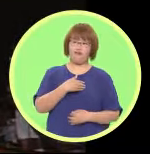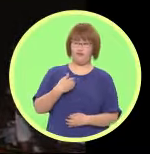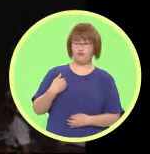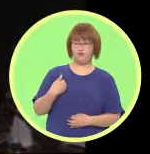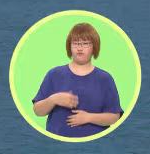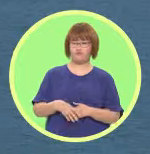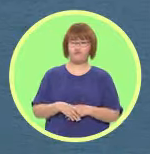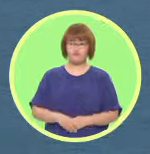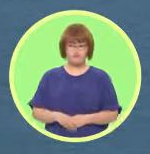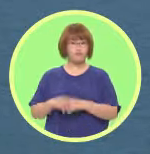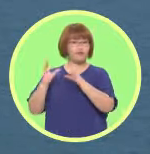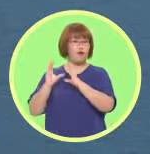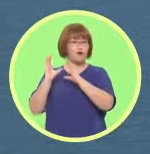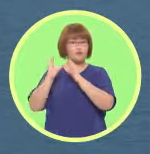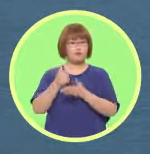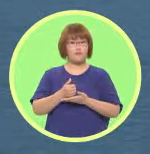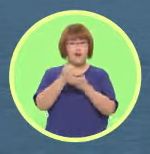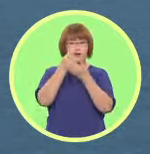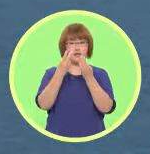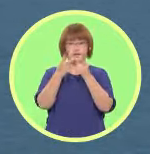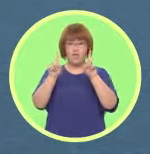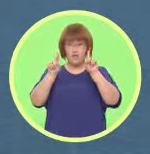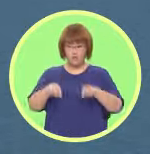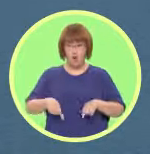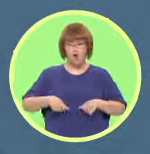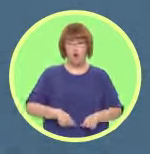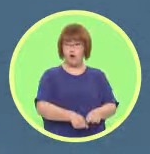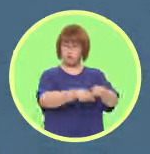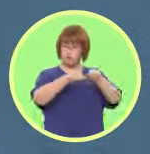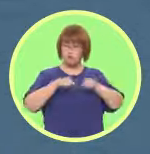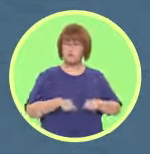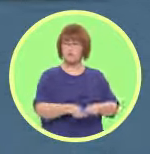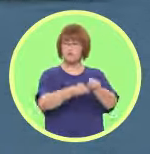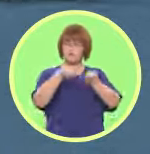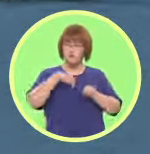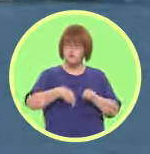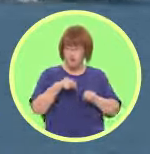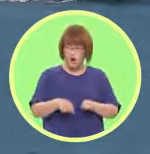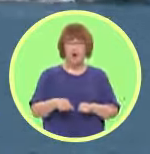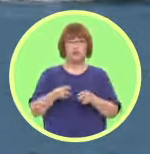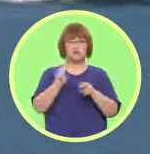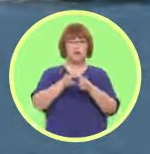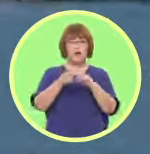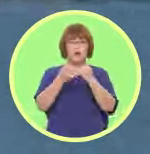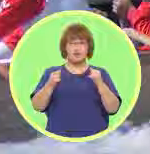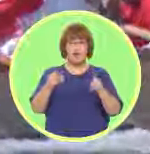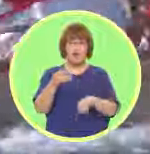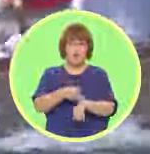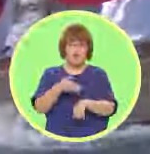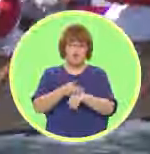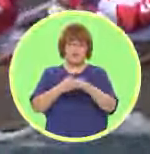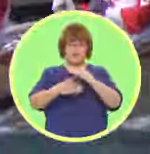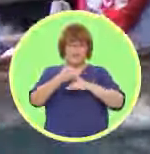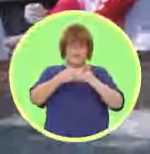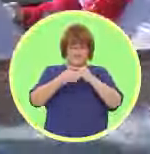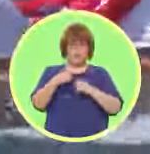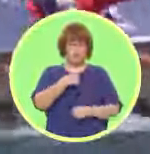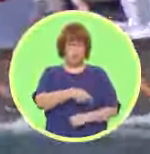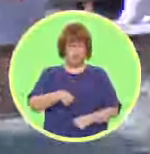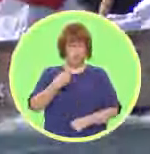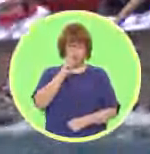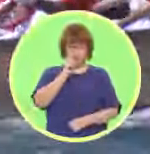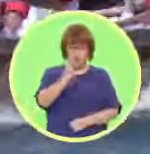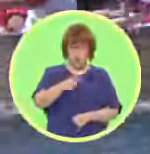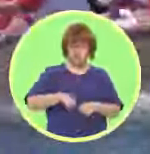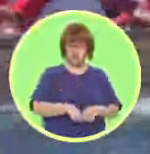ができます。 東の住吉祭りのメインイベントの海電馬競争は、参加者が練習を積み重ね心を一